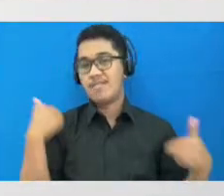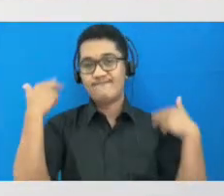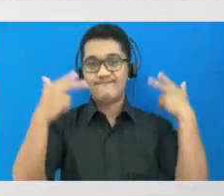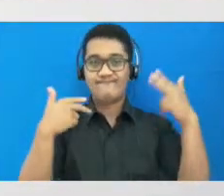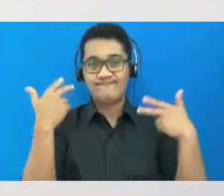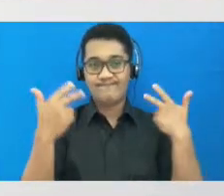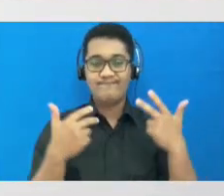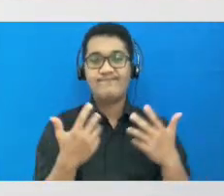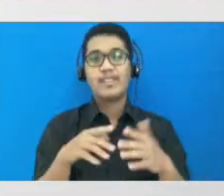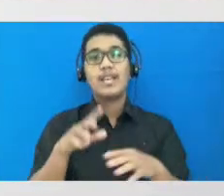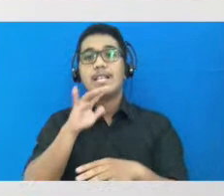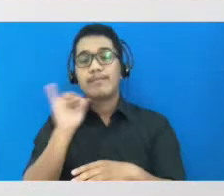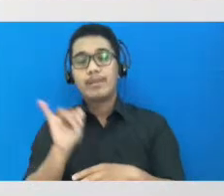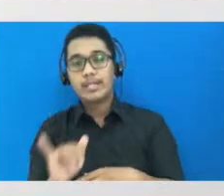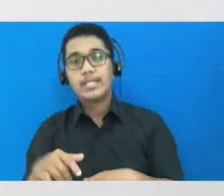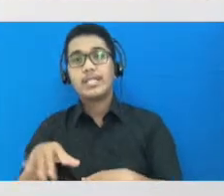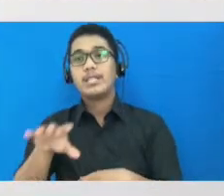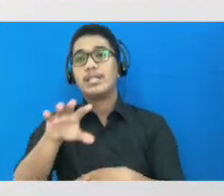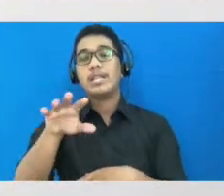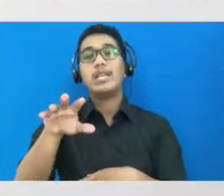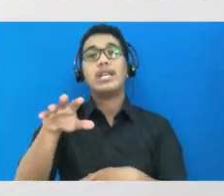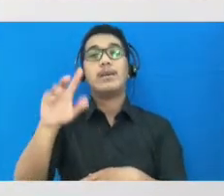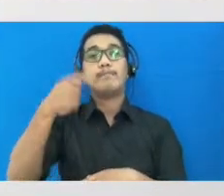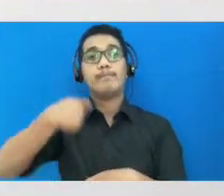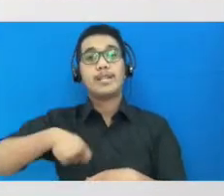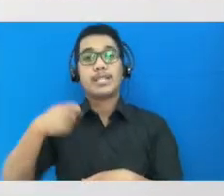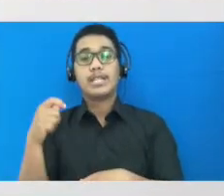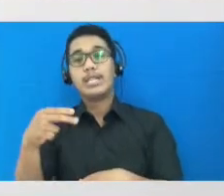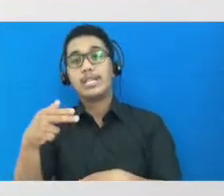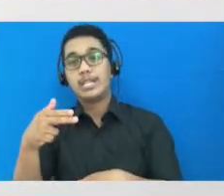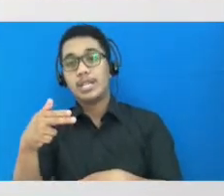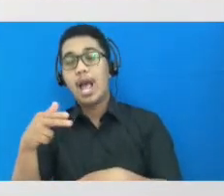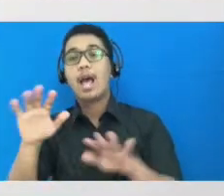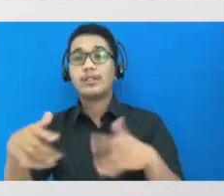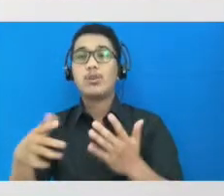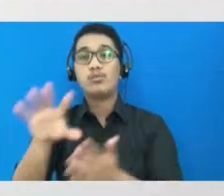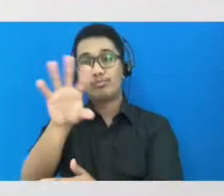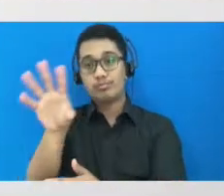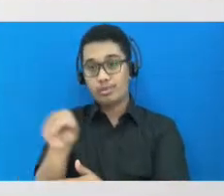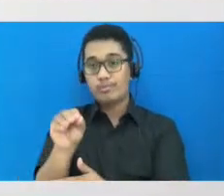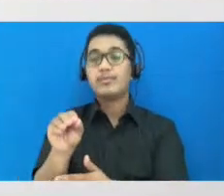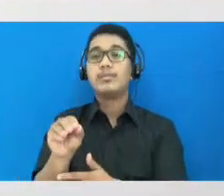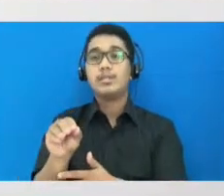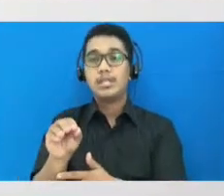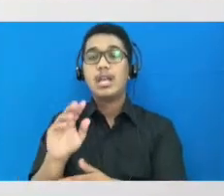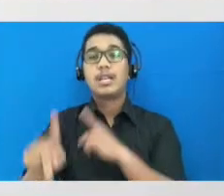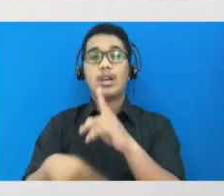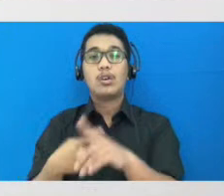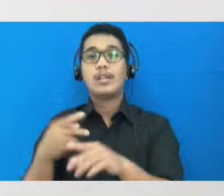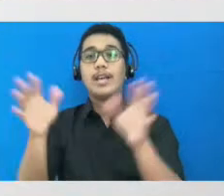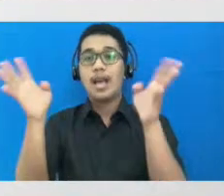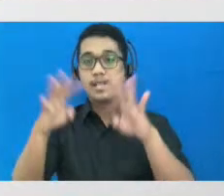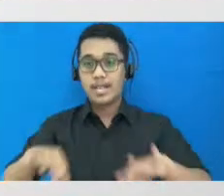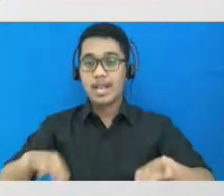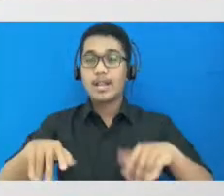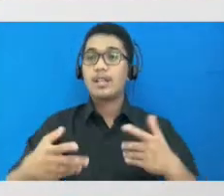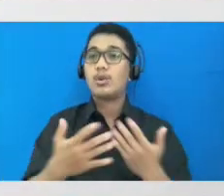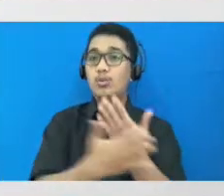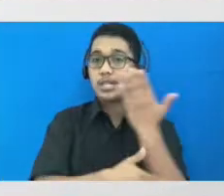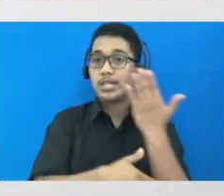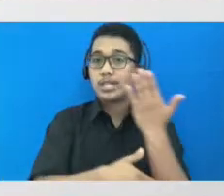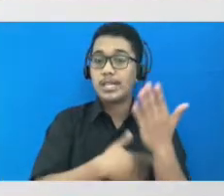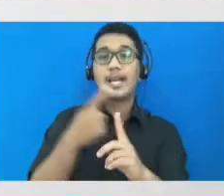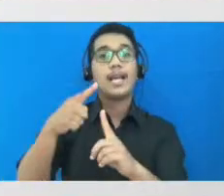atau Kementerian Kominfo berhadapan dengan partners kita, baik itu di tingkat ASEAN maupun dengan EU, ataupun dengan negara-negara Timur